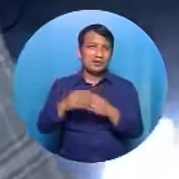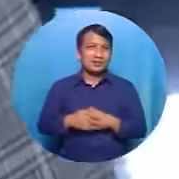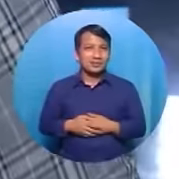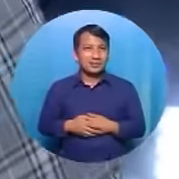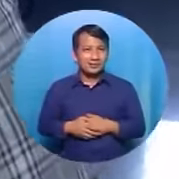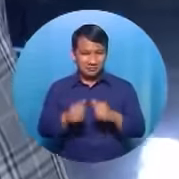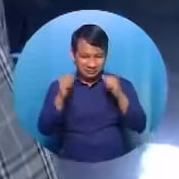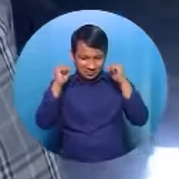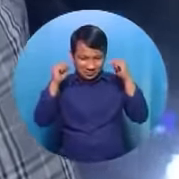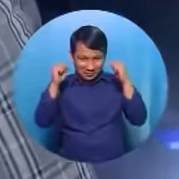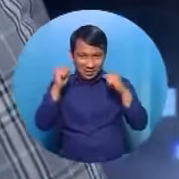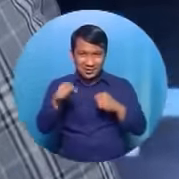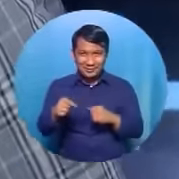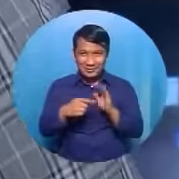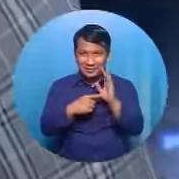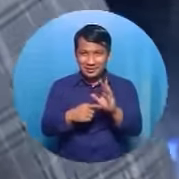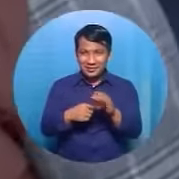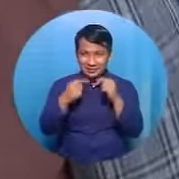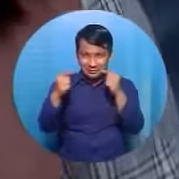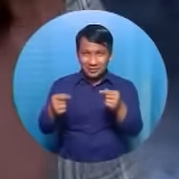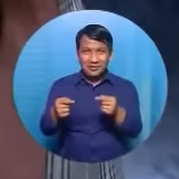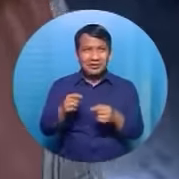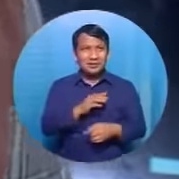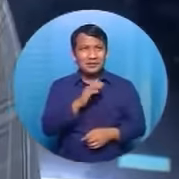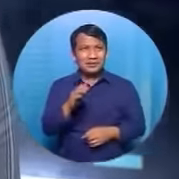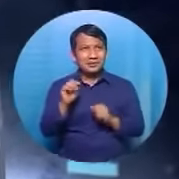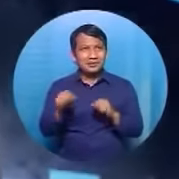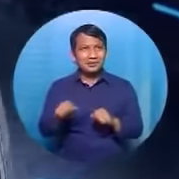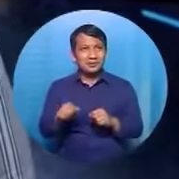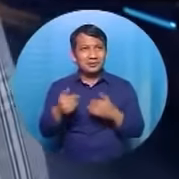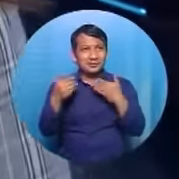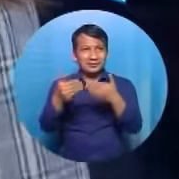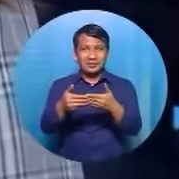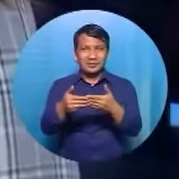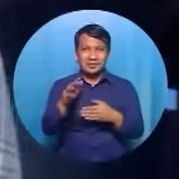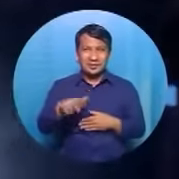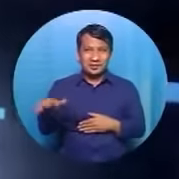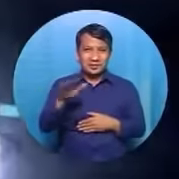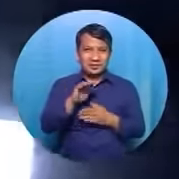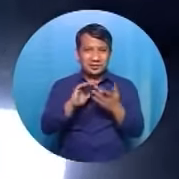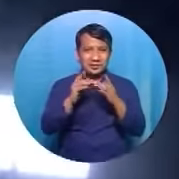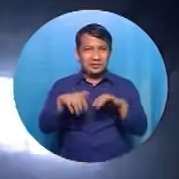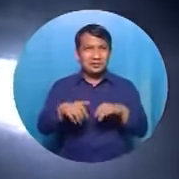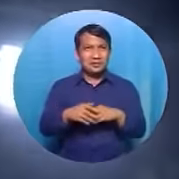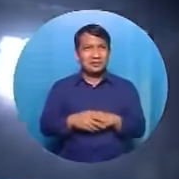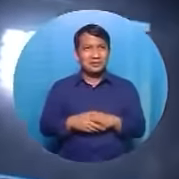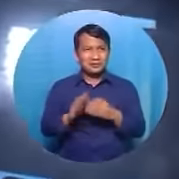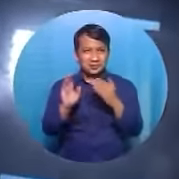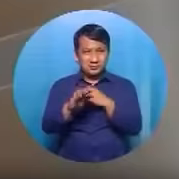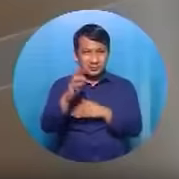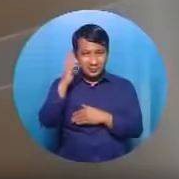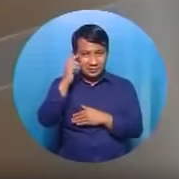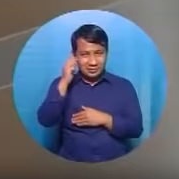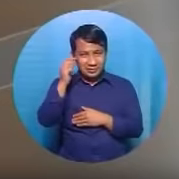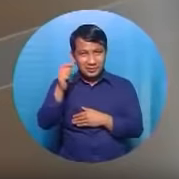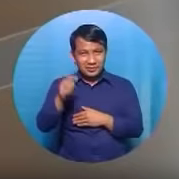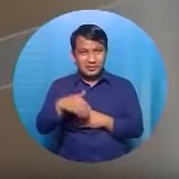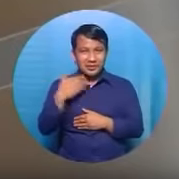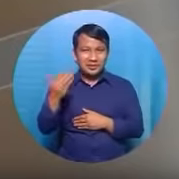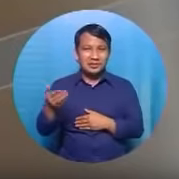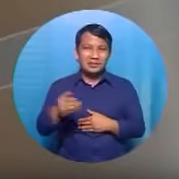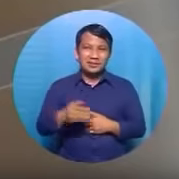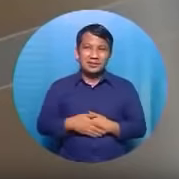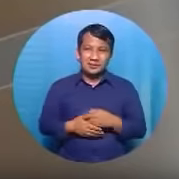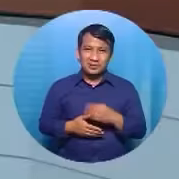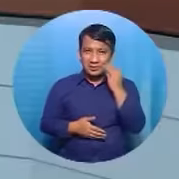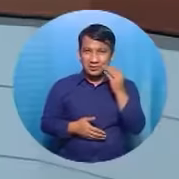Go, go, go, ate. Ipaglaban mo po ang dignidad mo. Push! Ayan ang sabi ng mga keyboard warrior natin. Back to you, idol, dyan sa studio. Salamat,